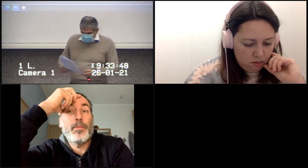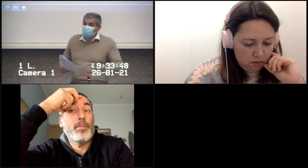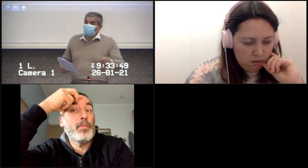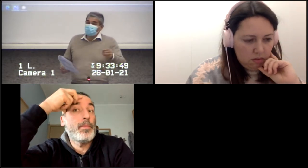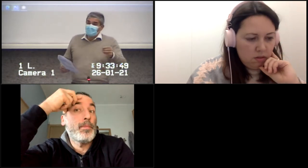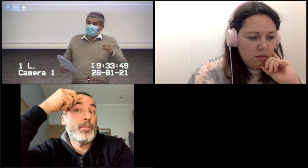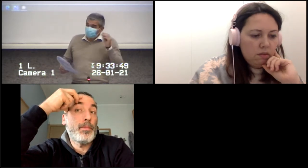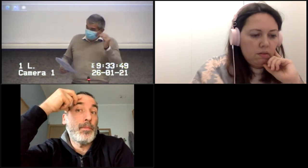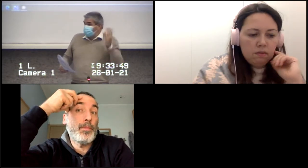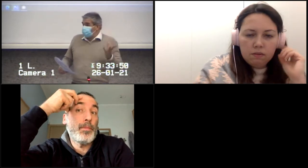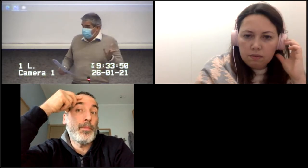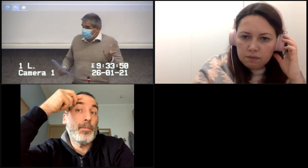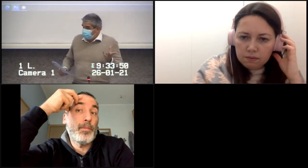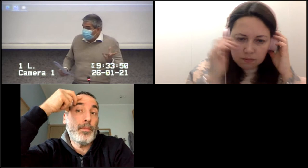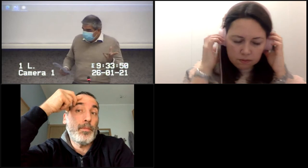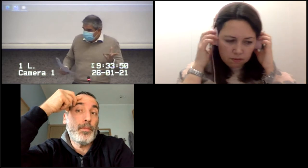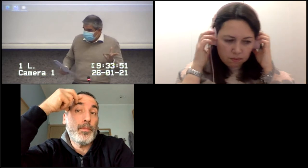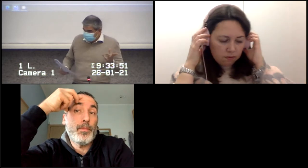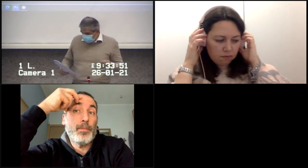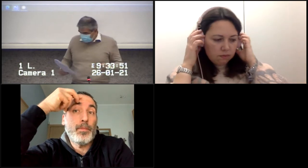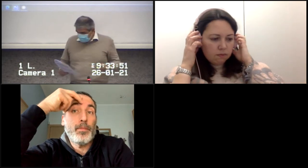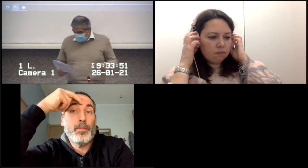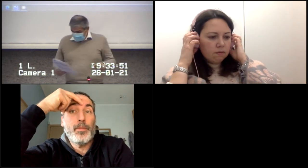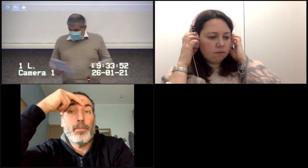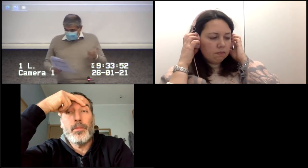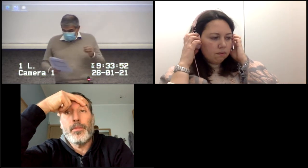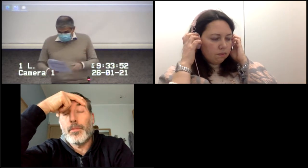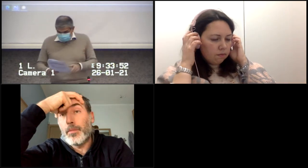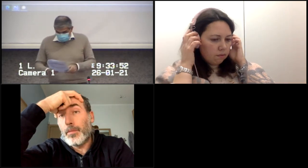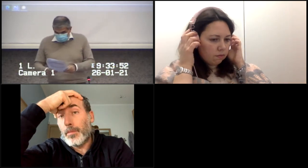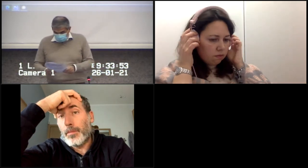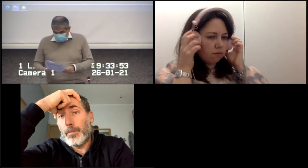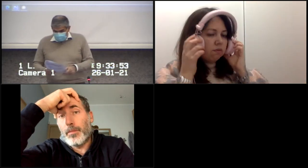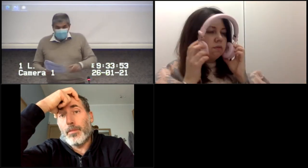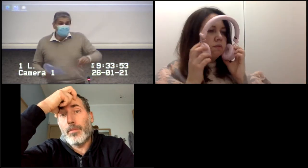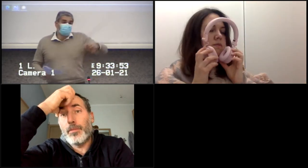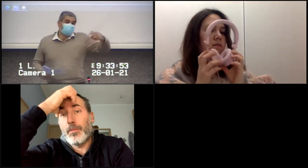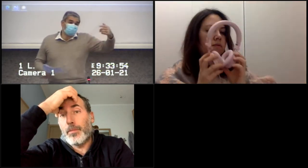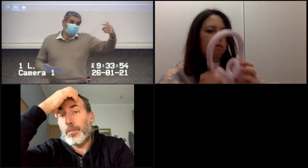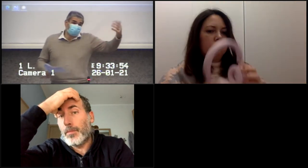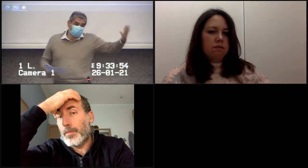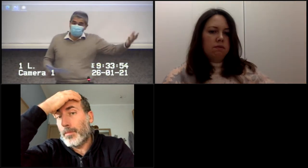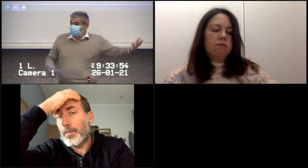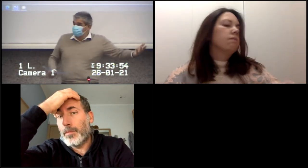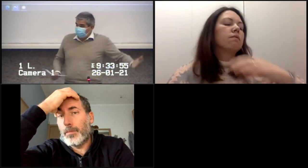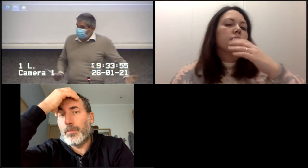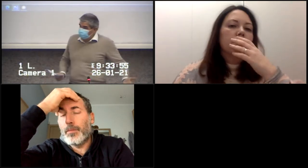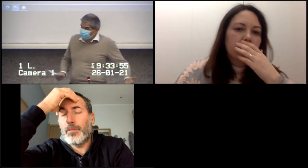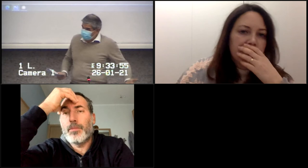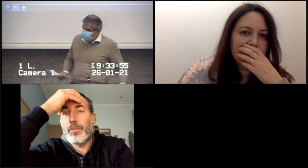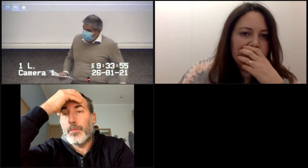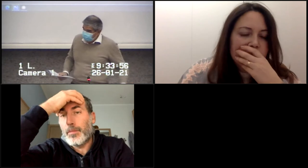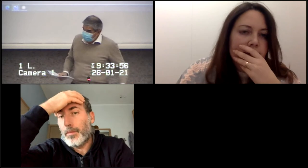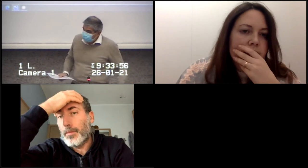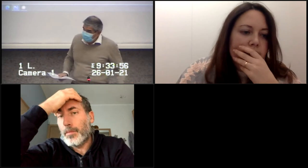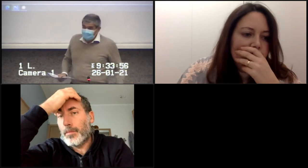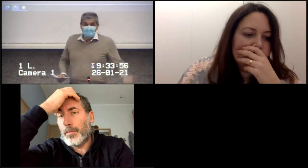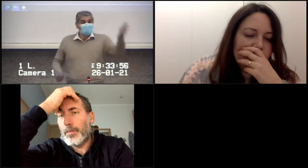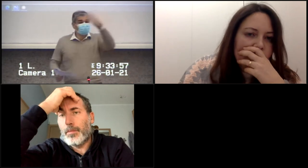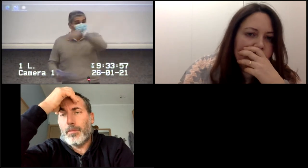una particolarità che, ad esempio, ne abbiamo traccia sul territorio